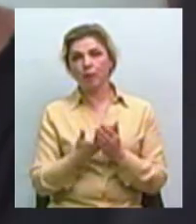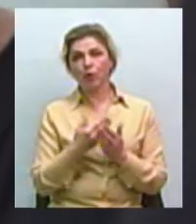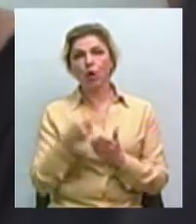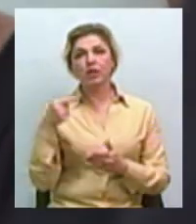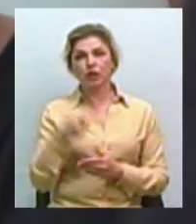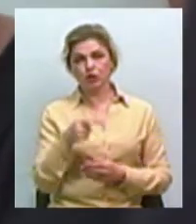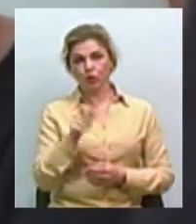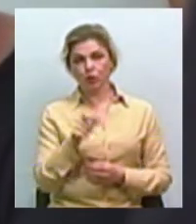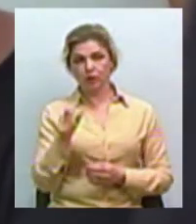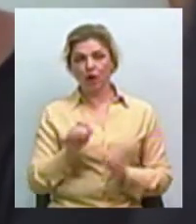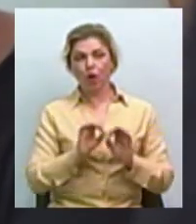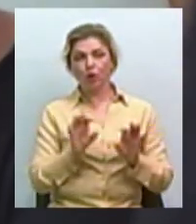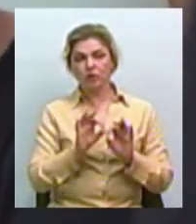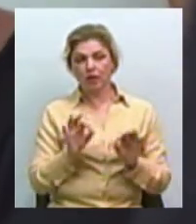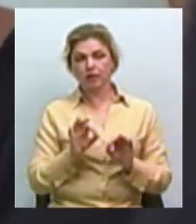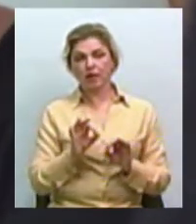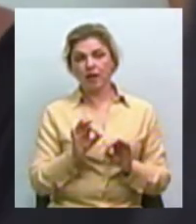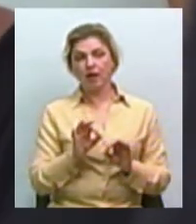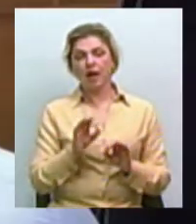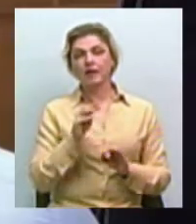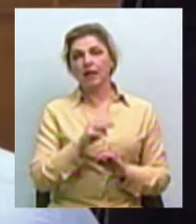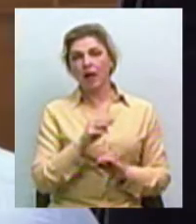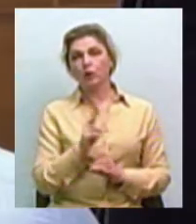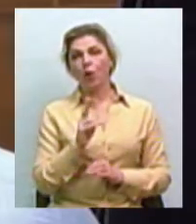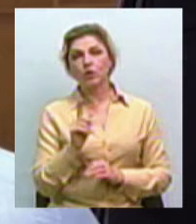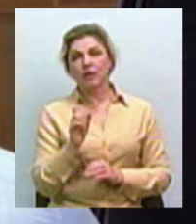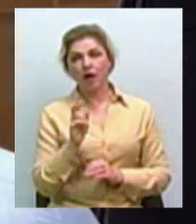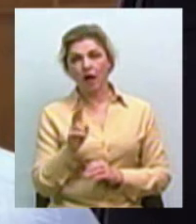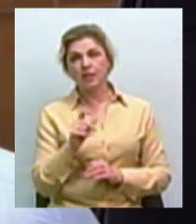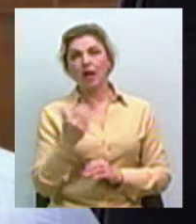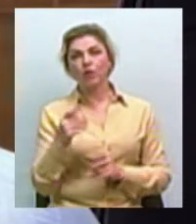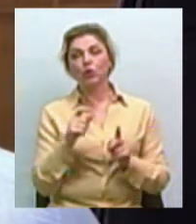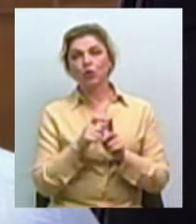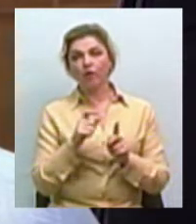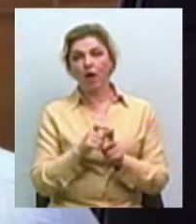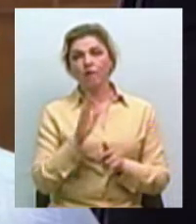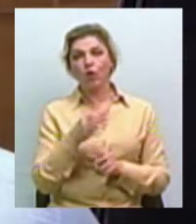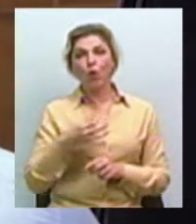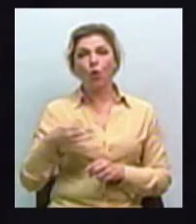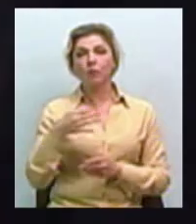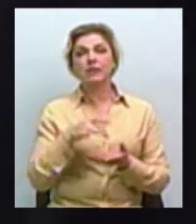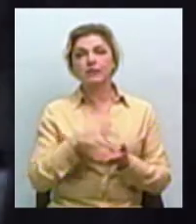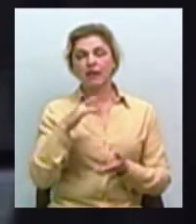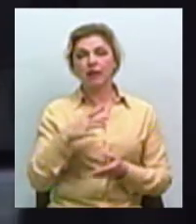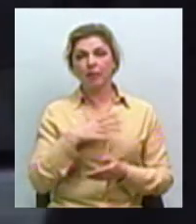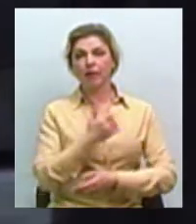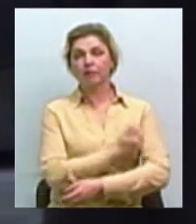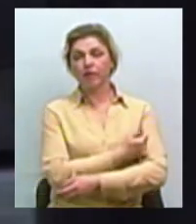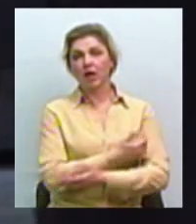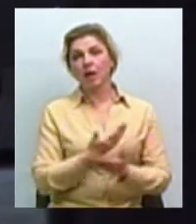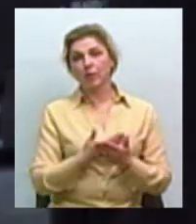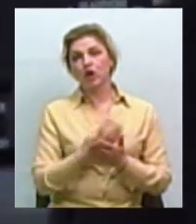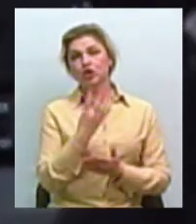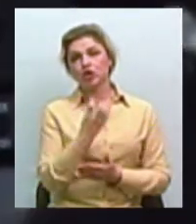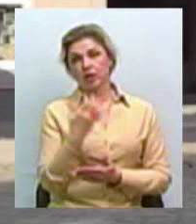Ужгородського міського центру первинної санітарної допомоги Тетяна Козак. За її словами, зазвичай в обласному центрі вакцинувалося проти цієї недуги приблизно